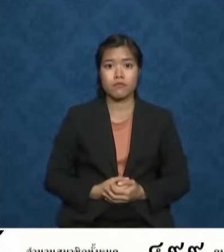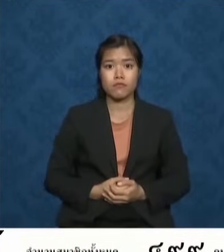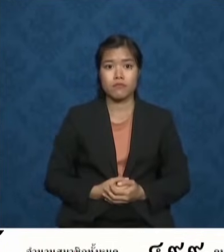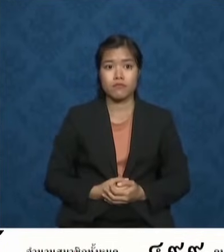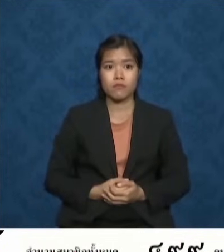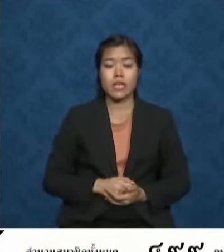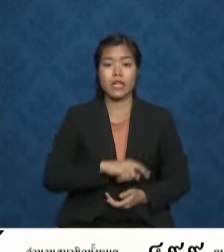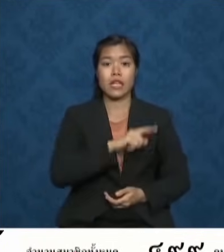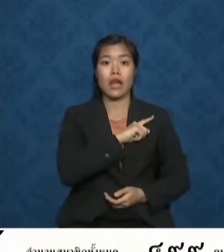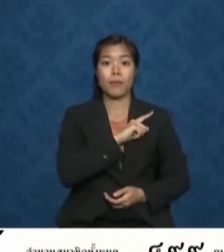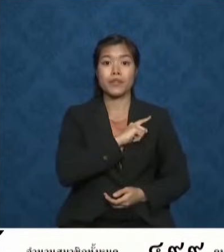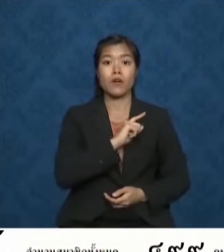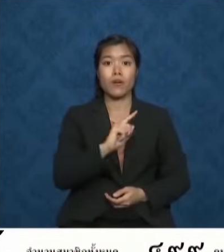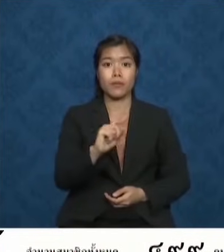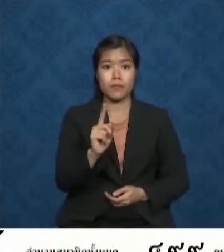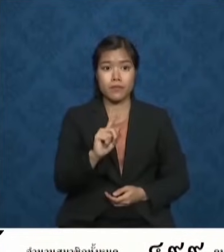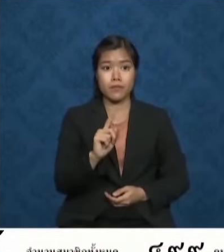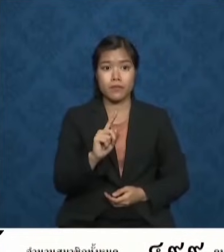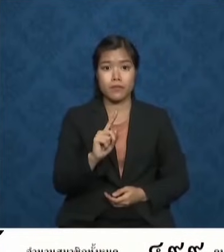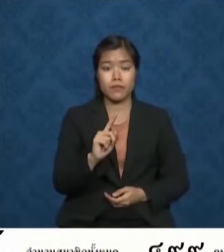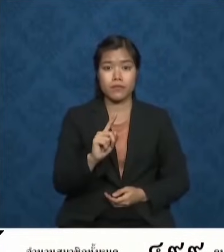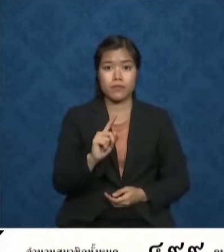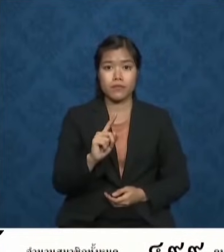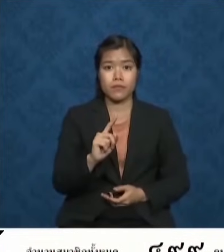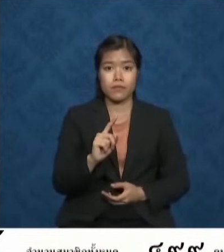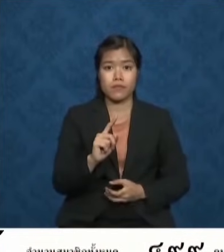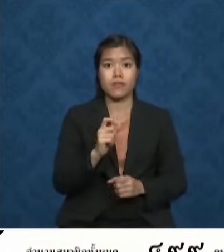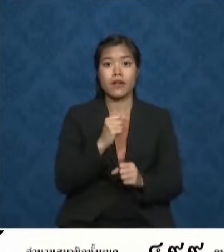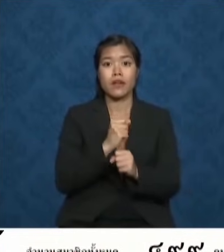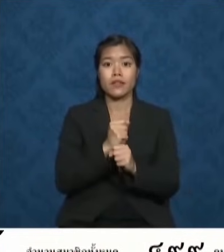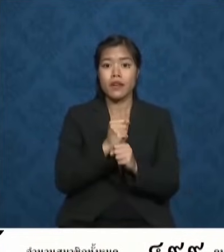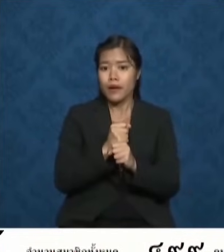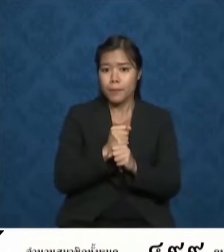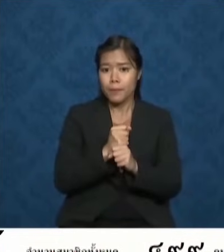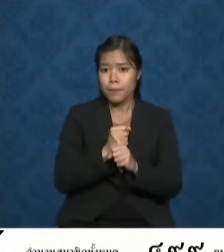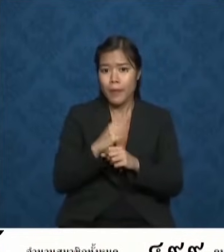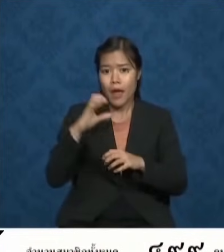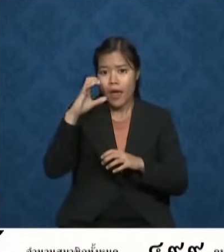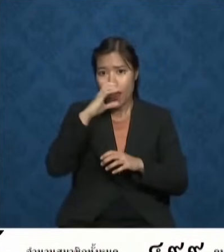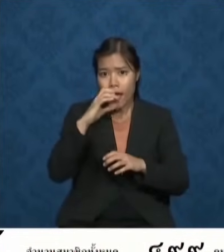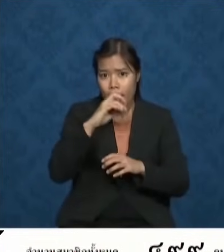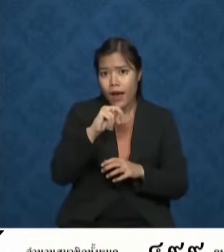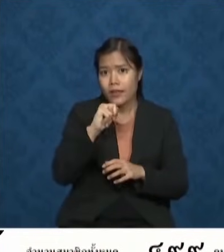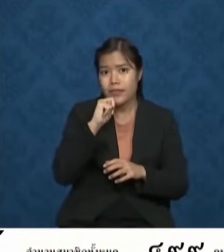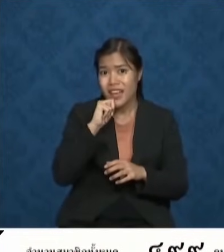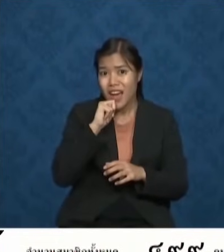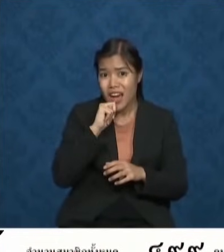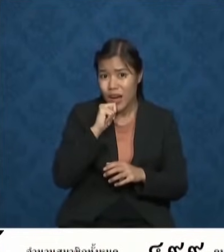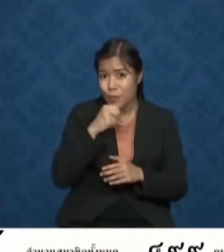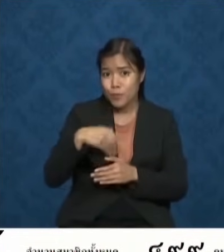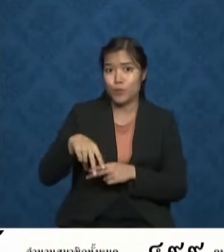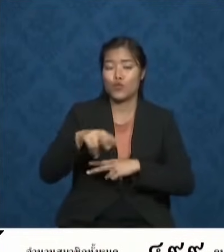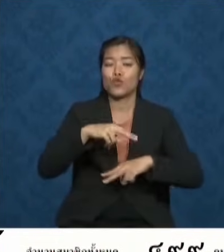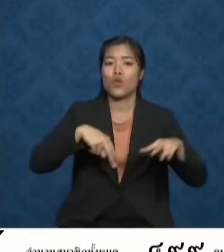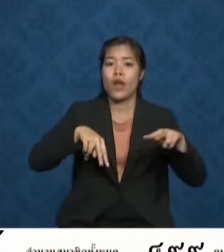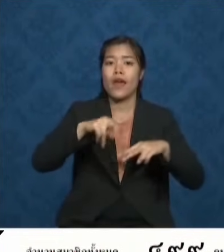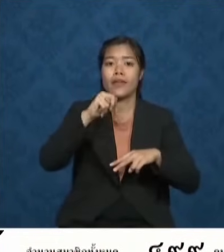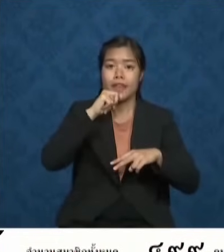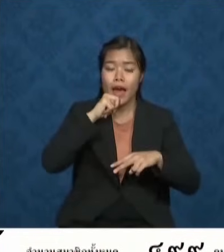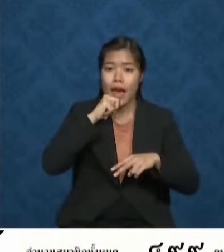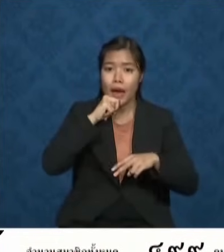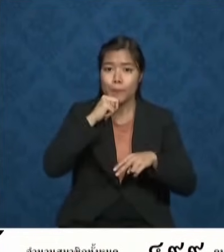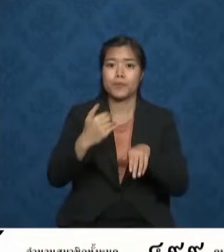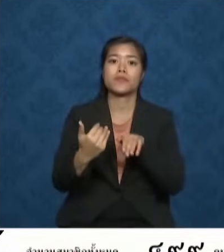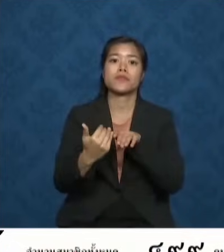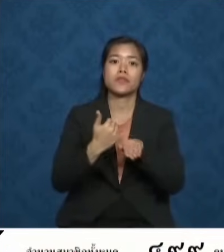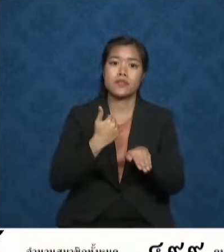จก็คือไปทำอินฟราสตรัคเจอร์เหล่านี้นี่แหล่งน้ำถนนในเขตความมั่นคงไป